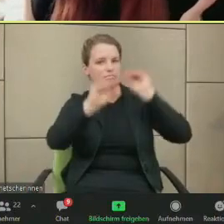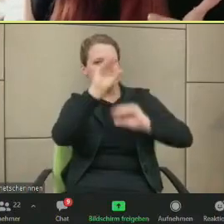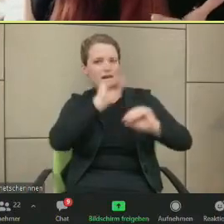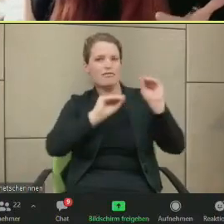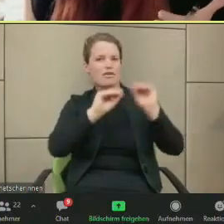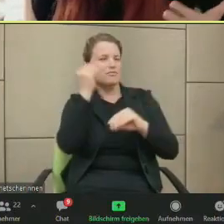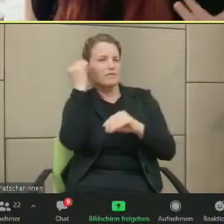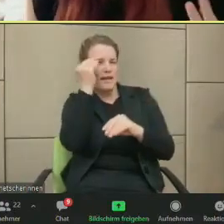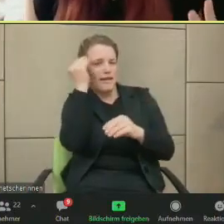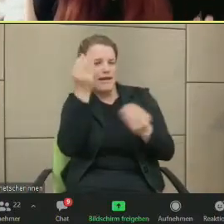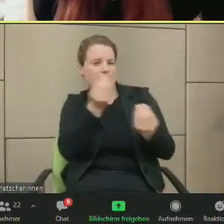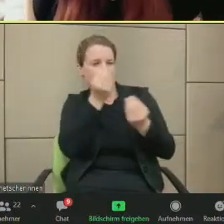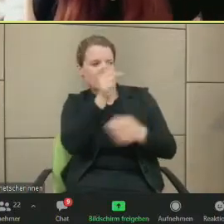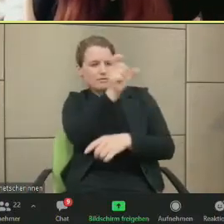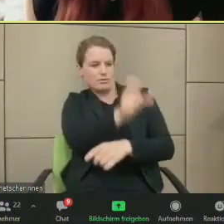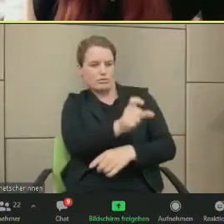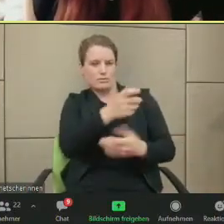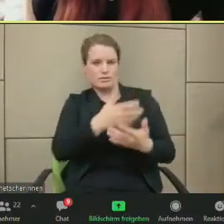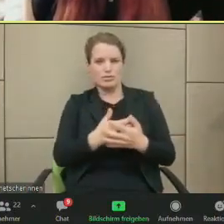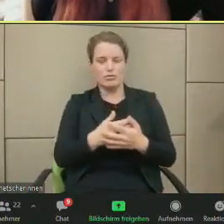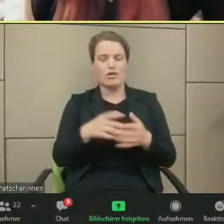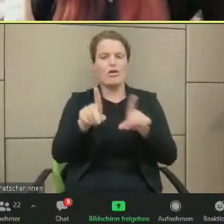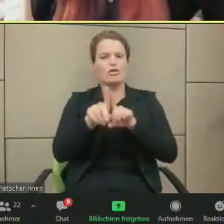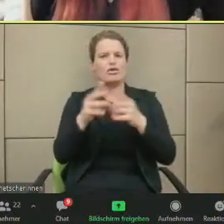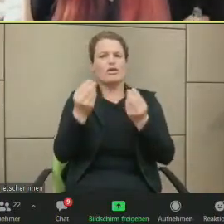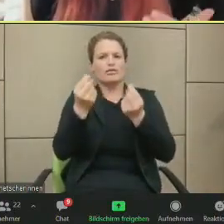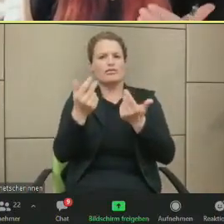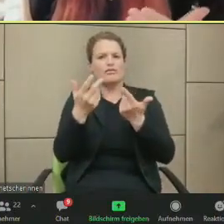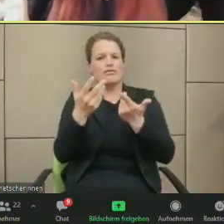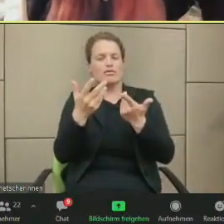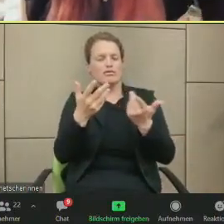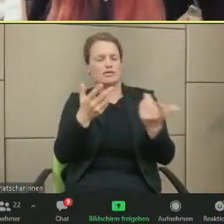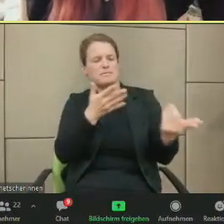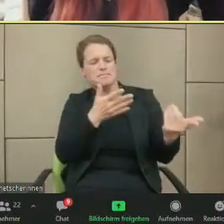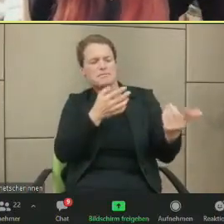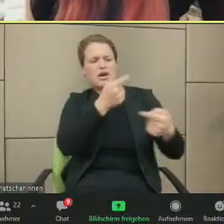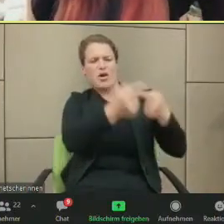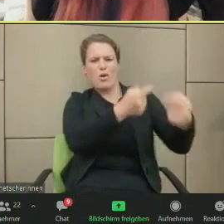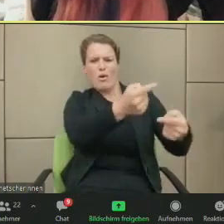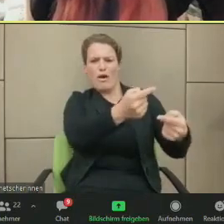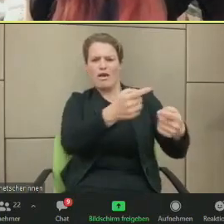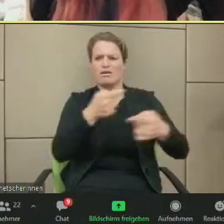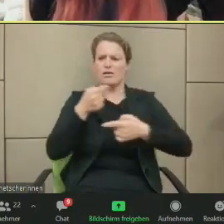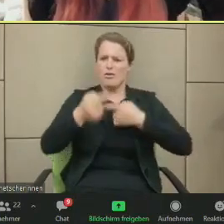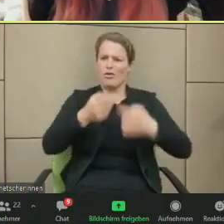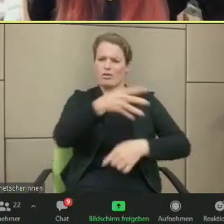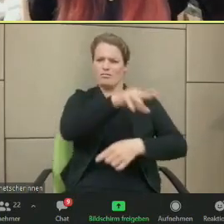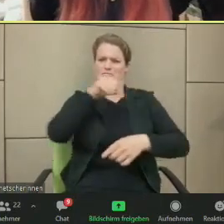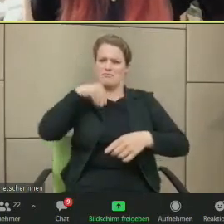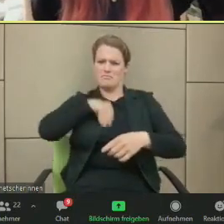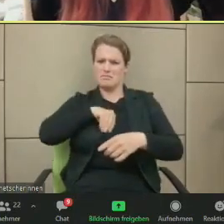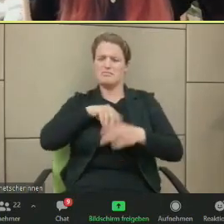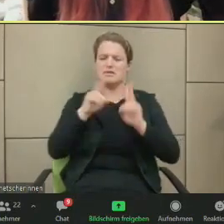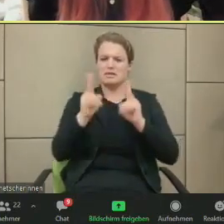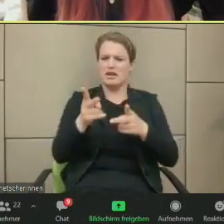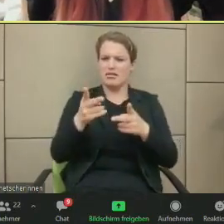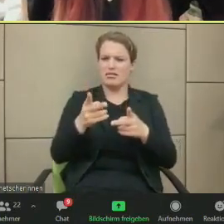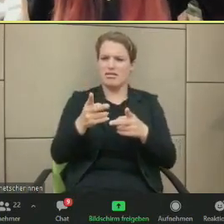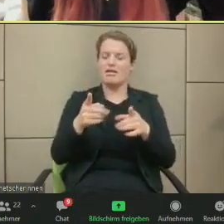habe, ich kann mich in diese Person hineinversetzen. Da ist eine gewisse Nähe da und ich kann mir vorstellen, wie es dieser Person